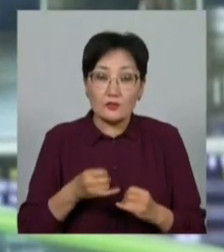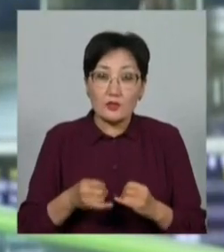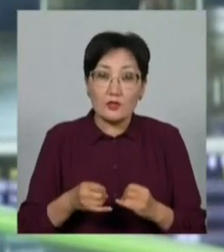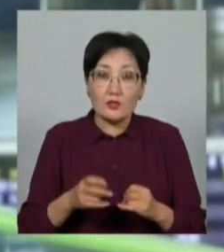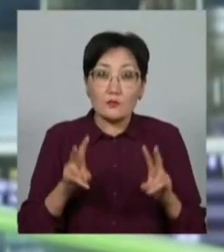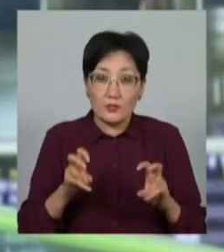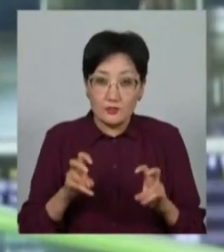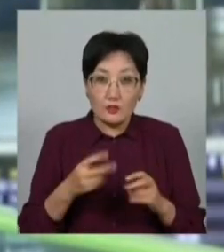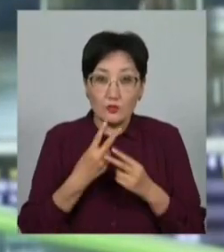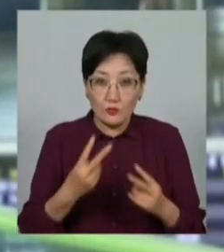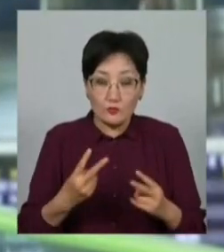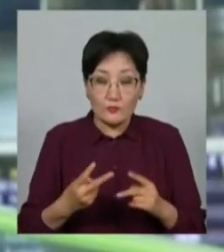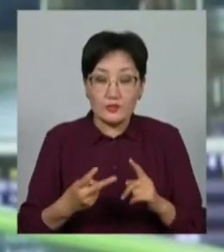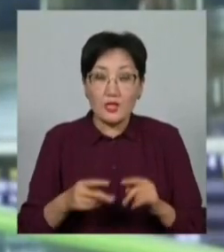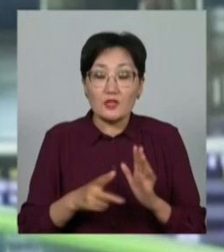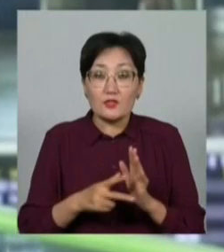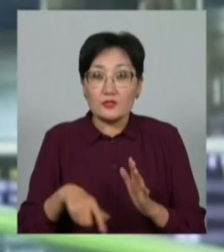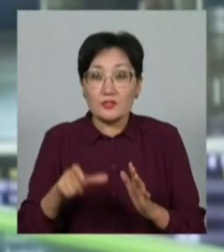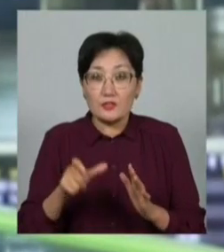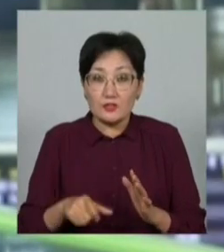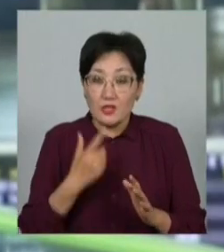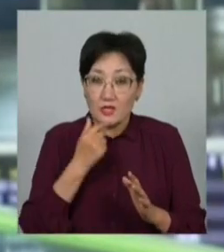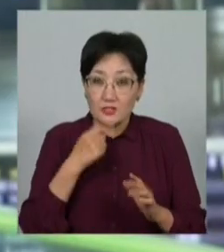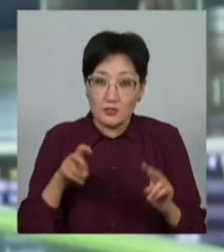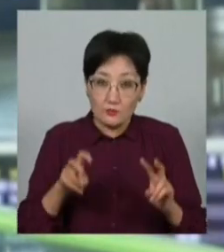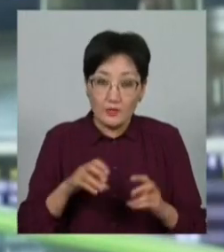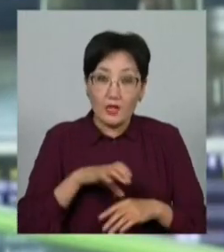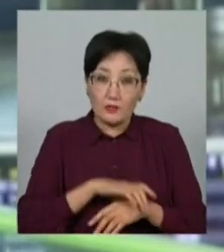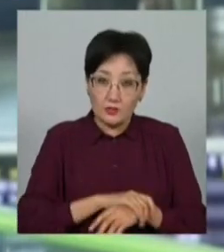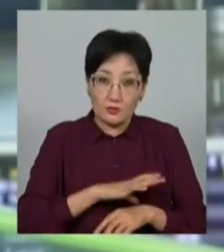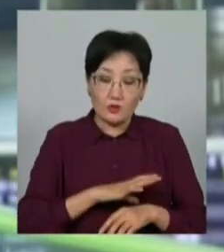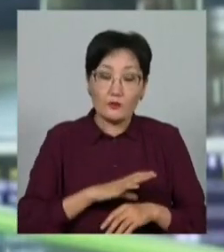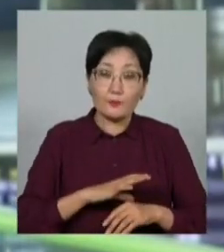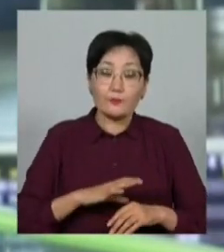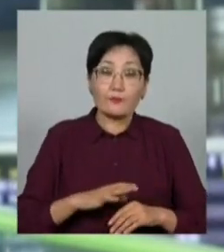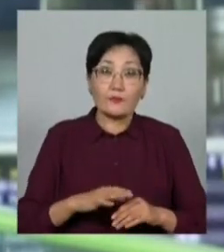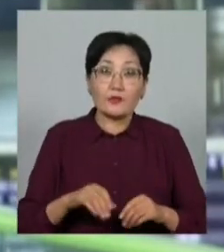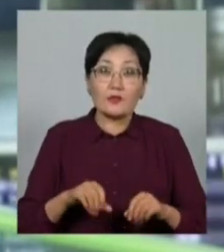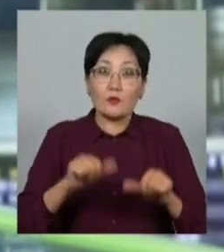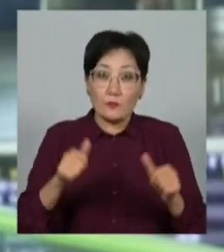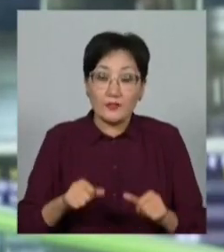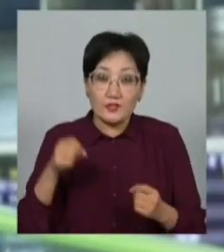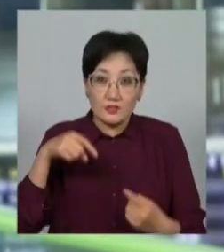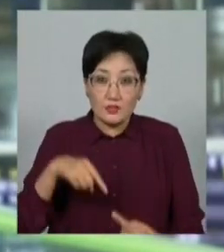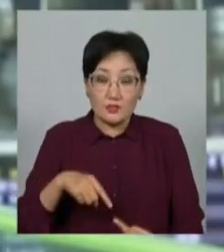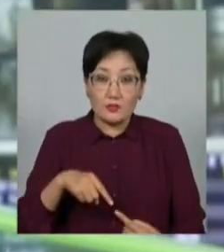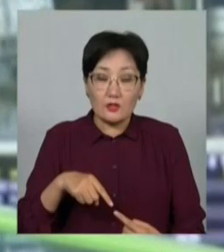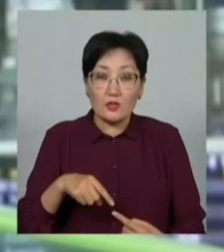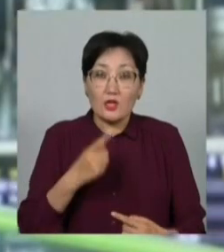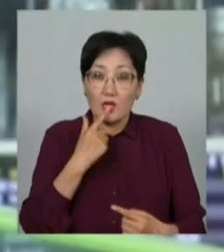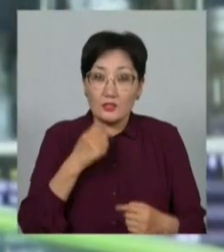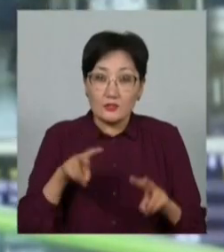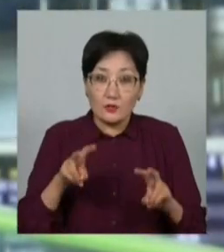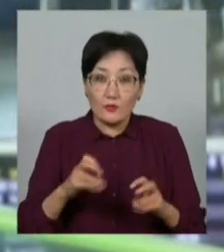мәртебе байқалды, 8 адамнан қызыл түсті мәртебе анықталды. Алгоритмге сәйкес қызыл